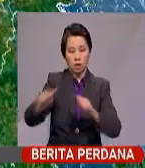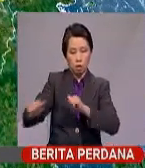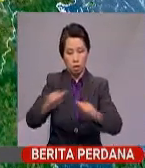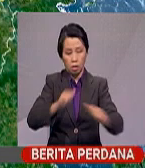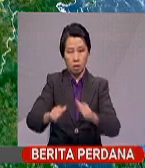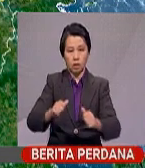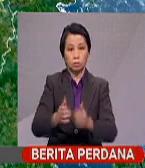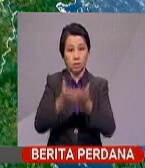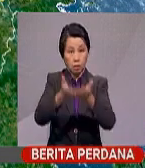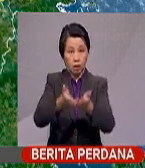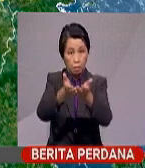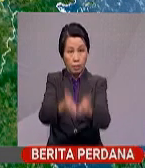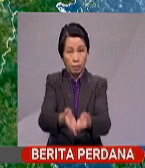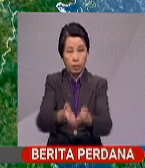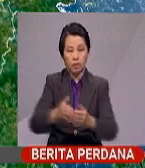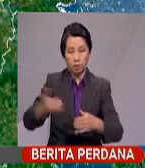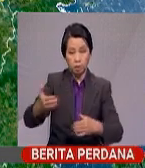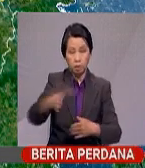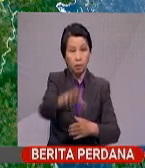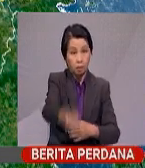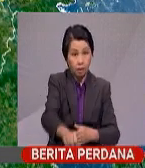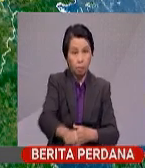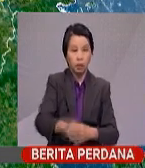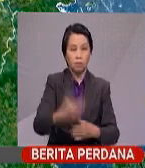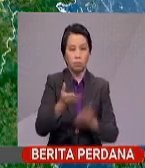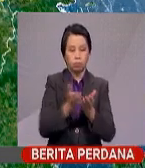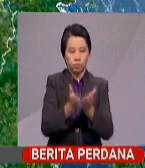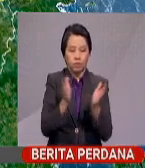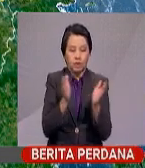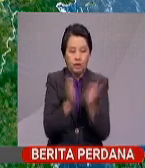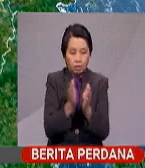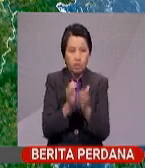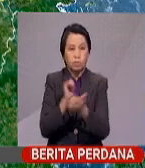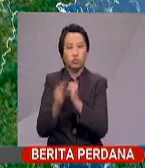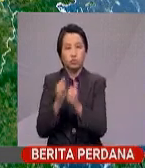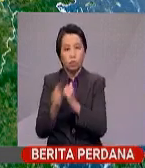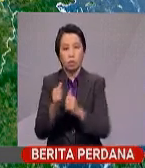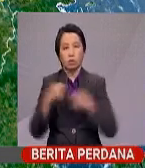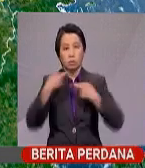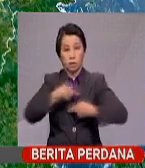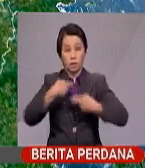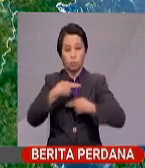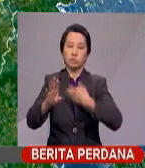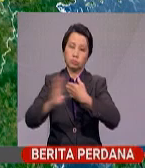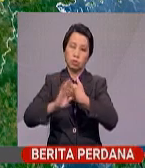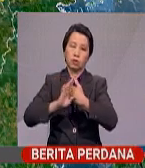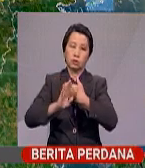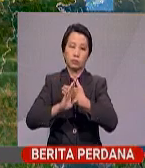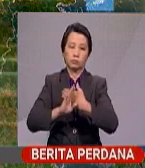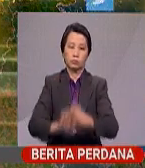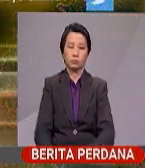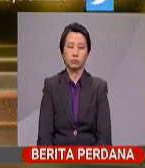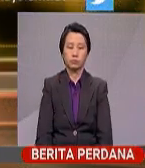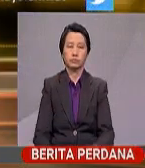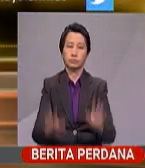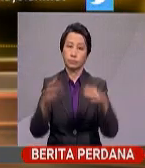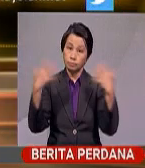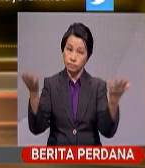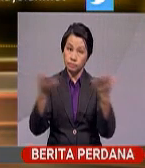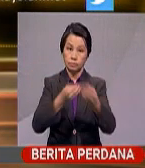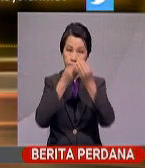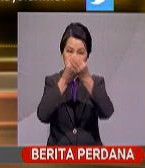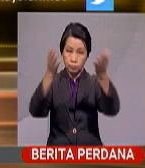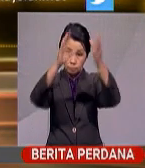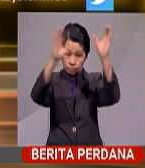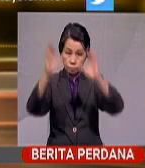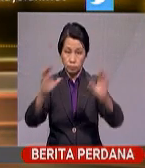aktiviti perkapalan, perikanan, bot-bot kecil serta aktiviti sukan dan rekreasi laut yang lain. Sekian dahulu info cuaca